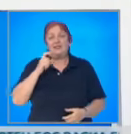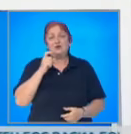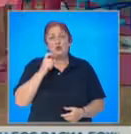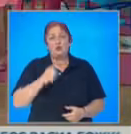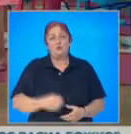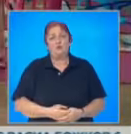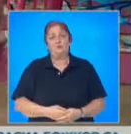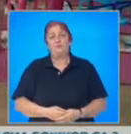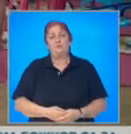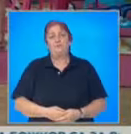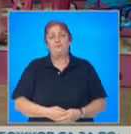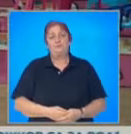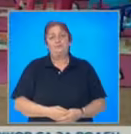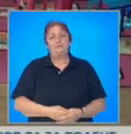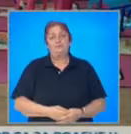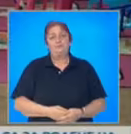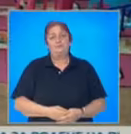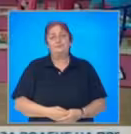Столипиново.